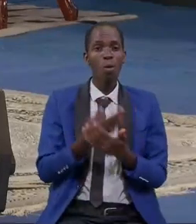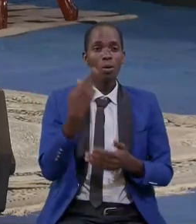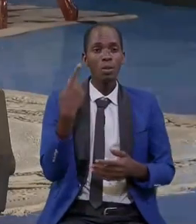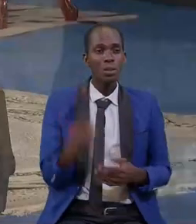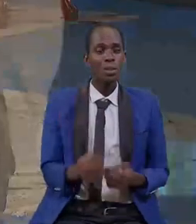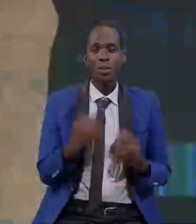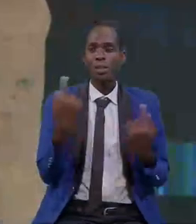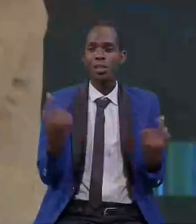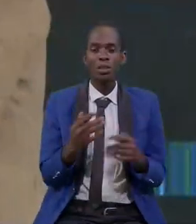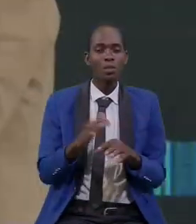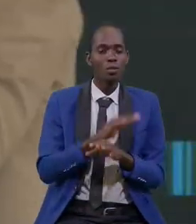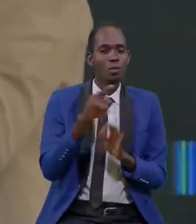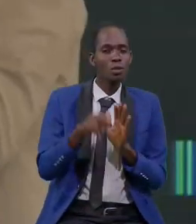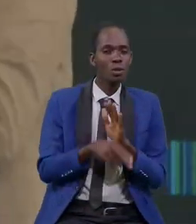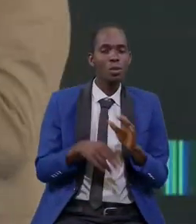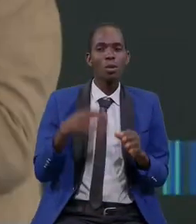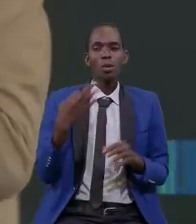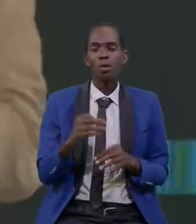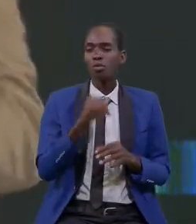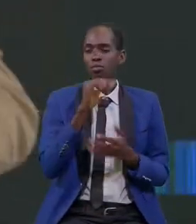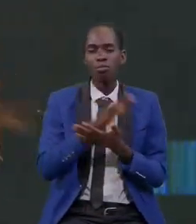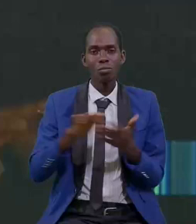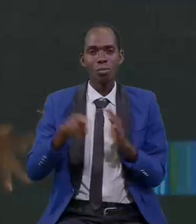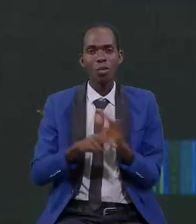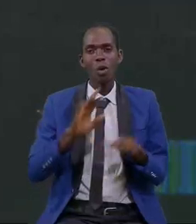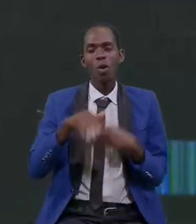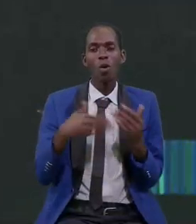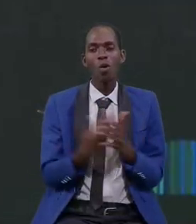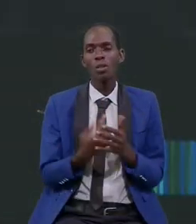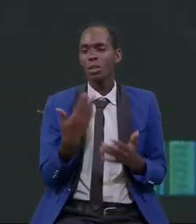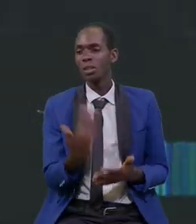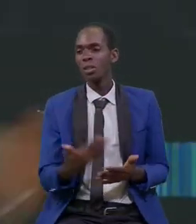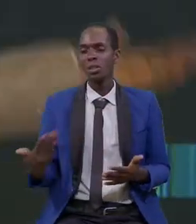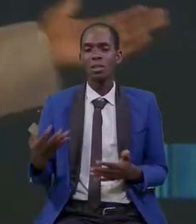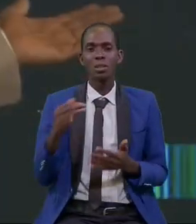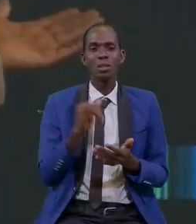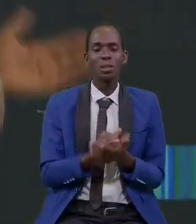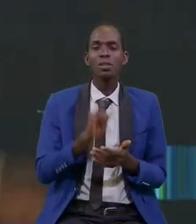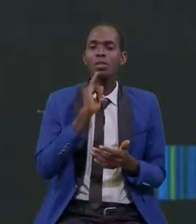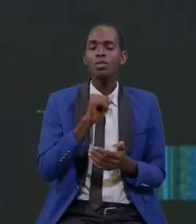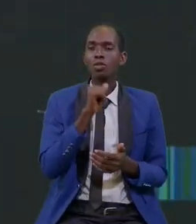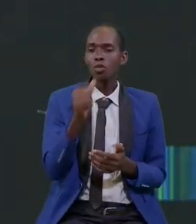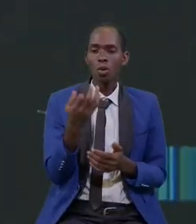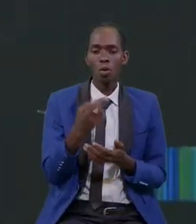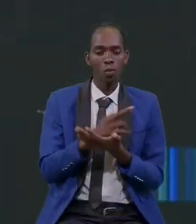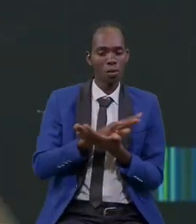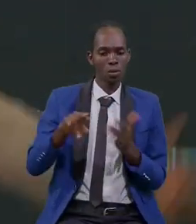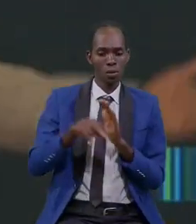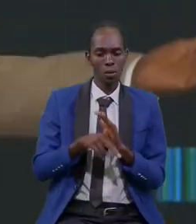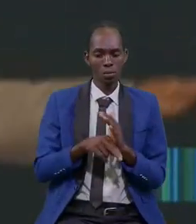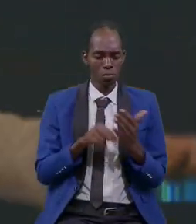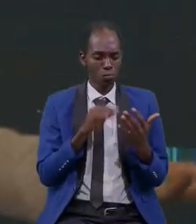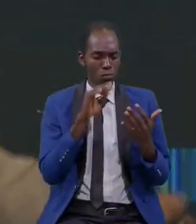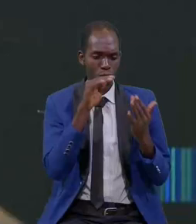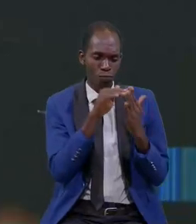levain d'impureté ou le levain d'injustice, tu dois pouvoir identifier cela. C'est ce que je